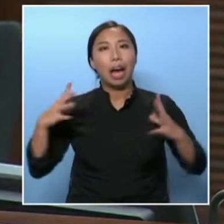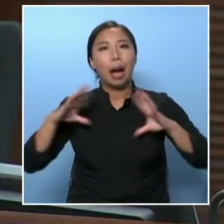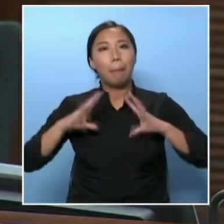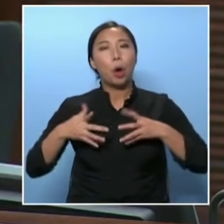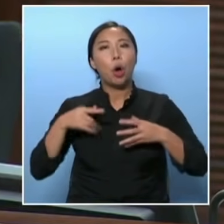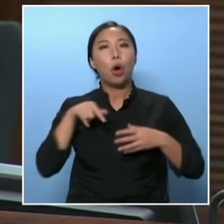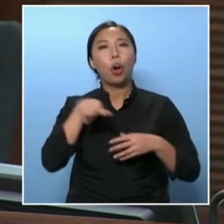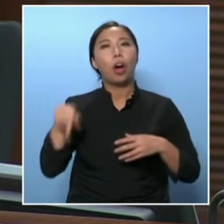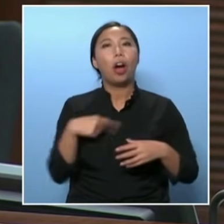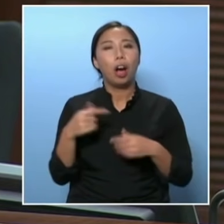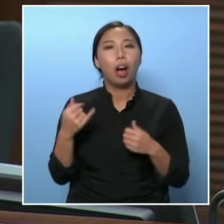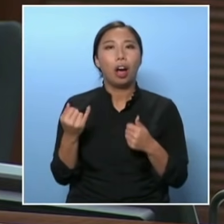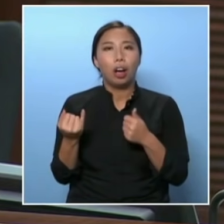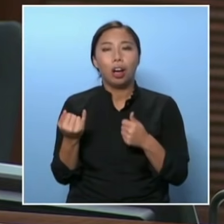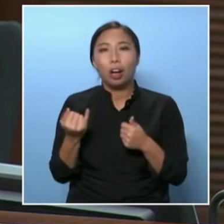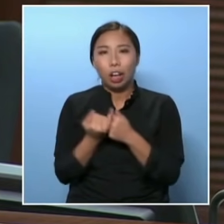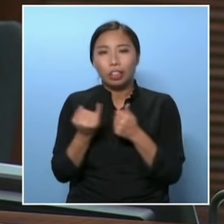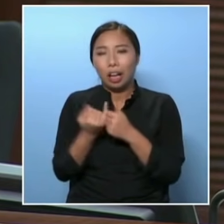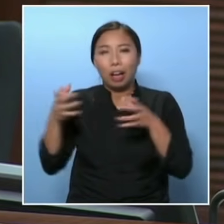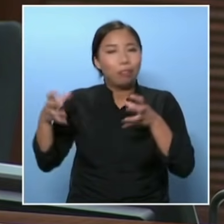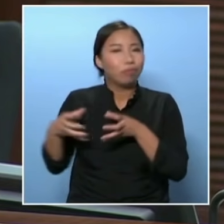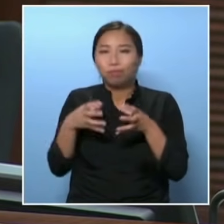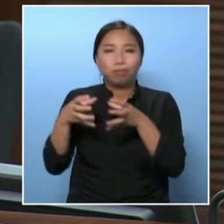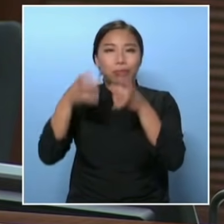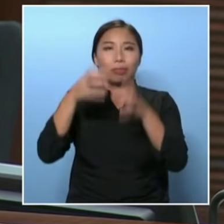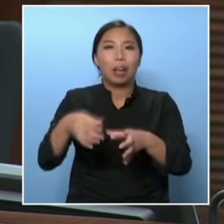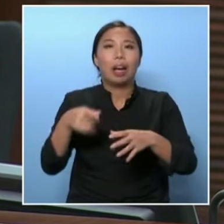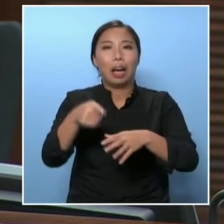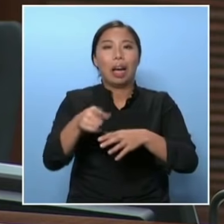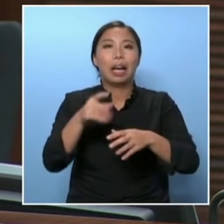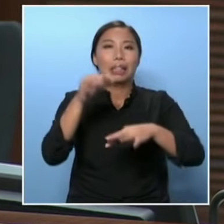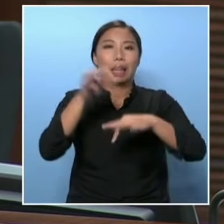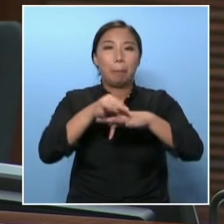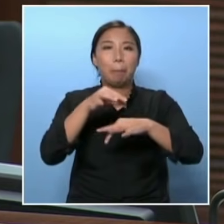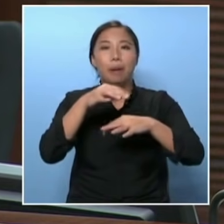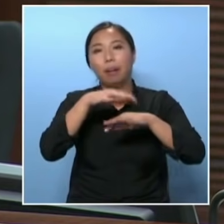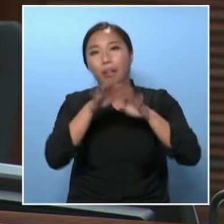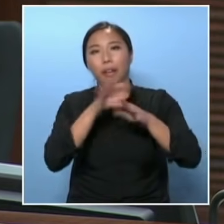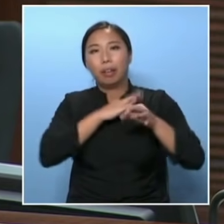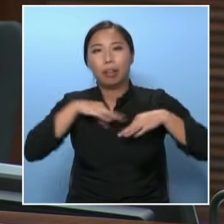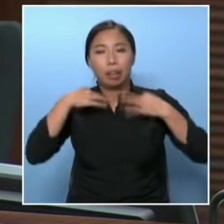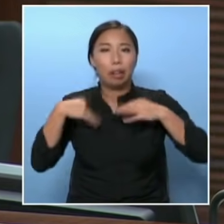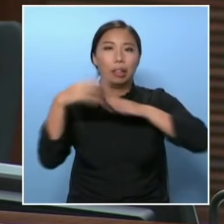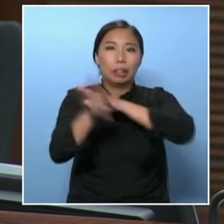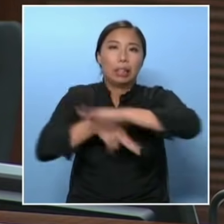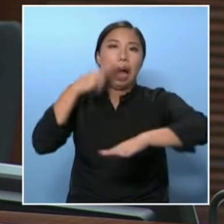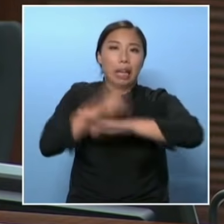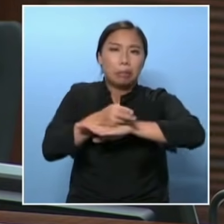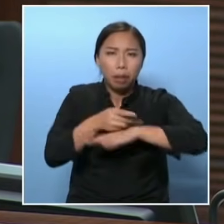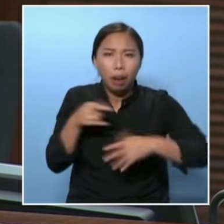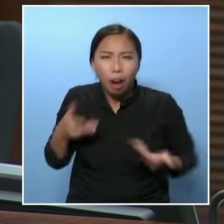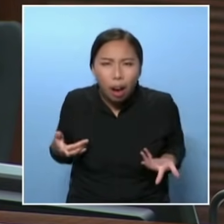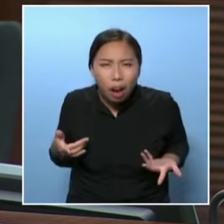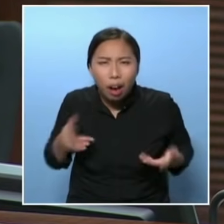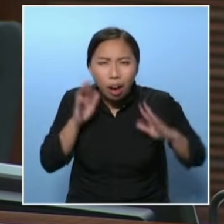生聯群結夥去打劫金鋪。咁啊，頭先有其他議員咧就表達關注啦，亦都即係問點解會